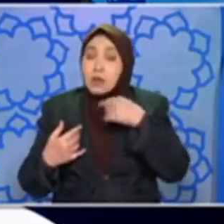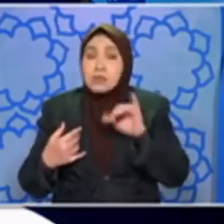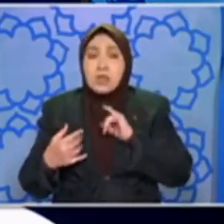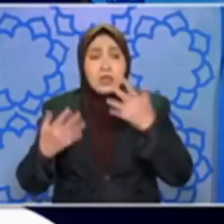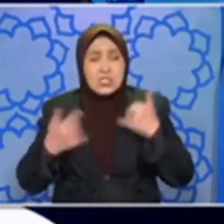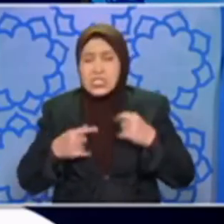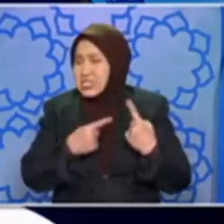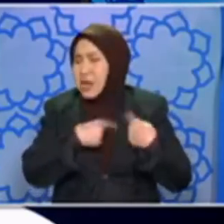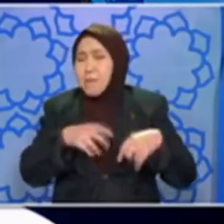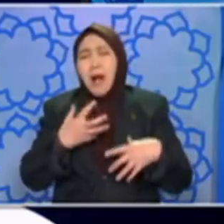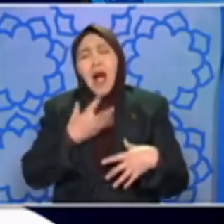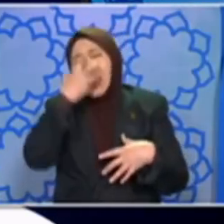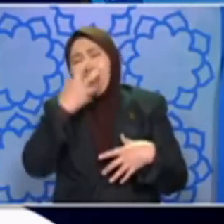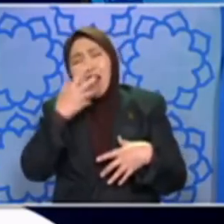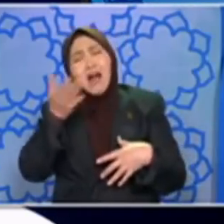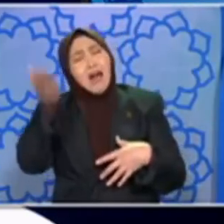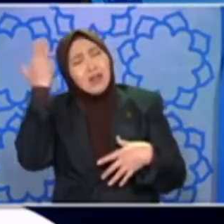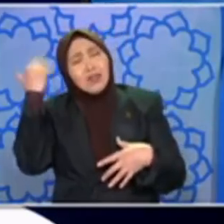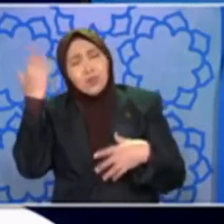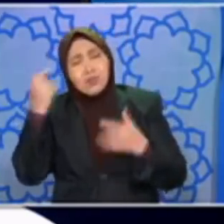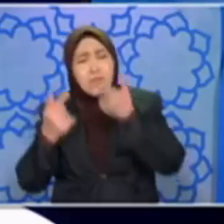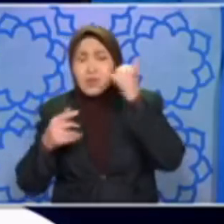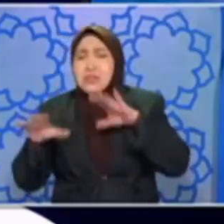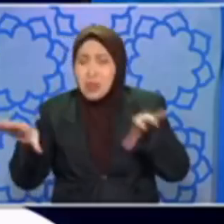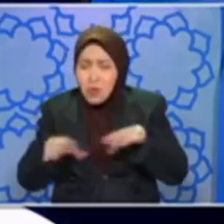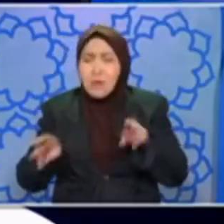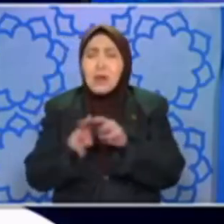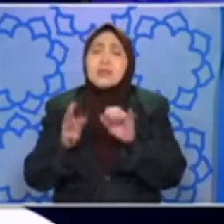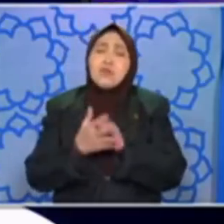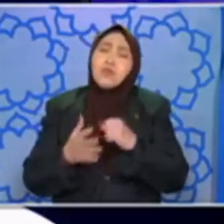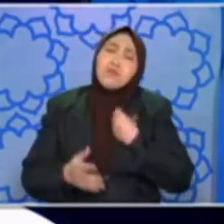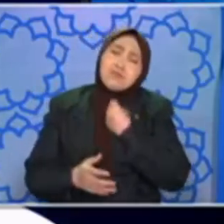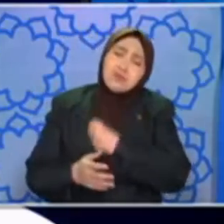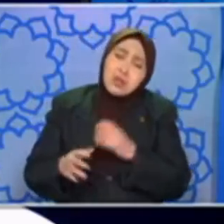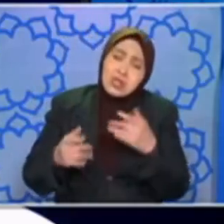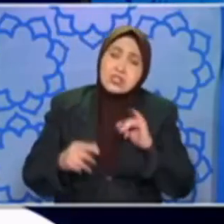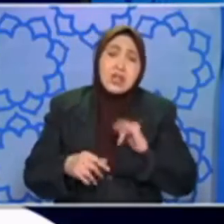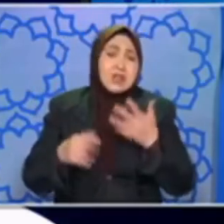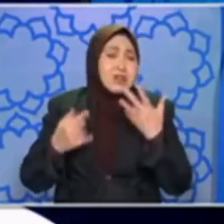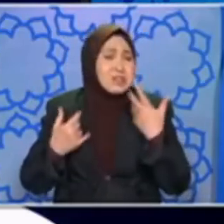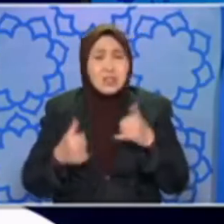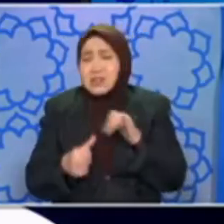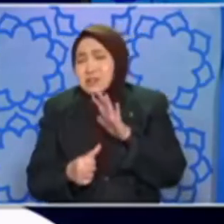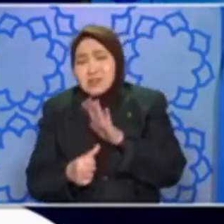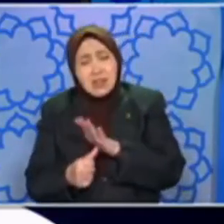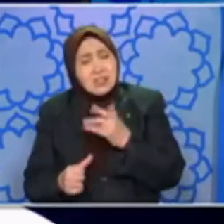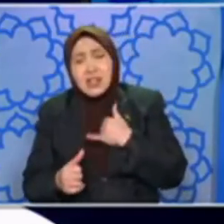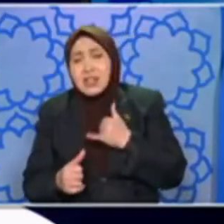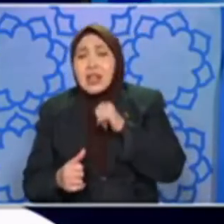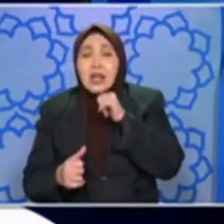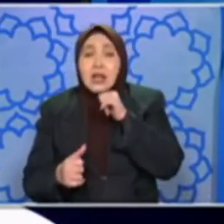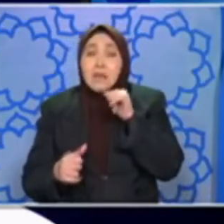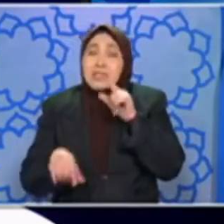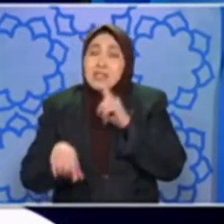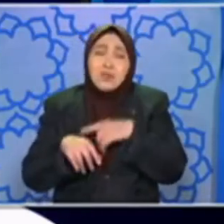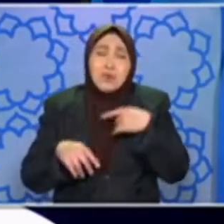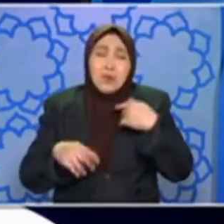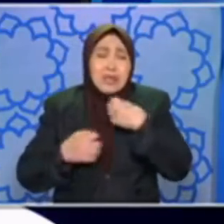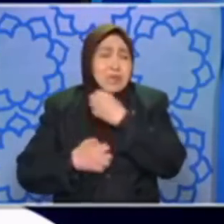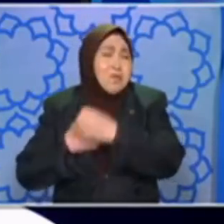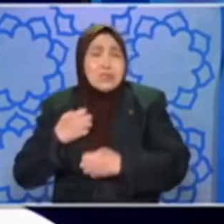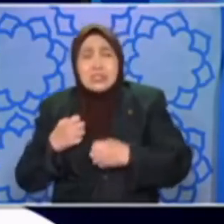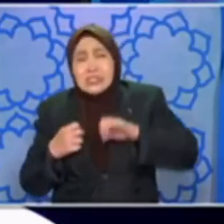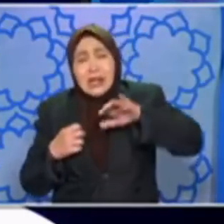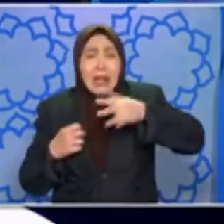tengah marah hari tu, itu sebabnya saya buat awak begitu. Contohnya kan. Saya tak stabil pada hari itu, itu sebabnya